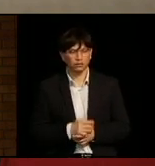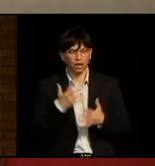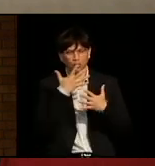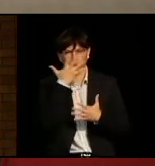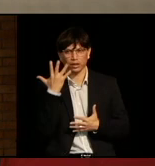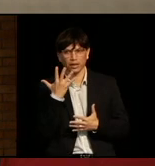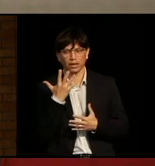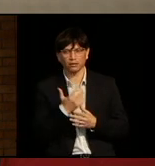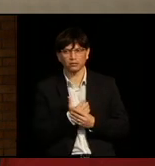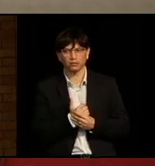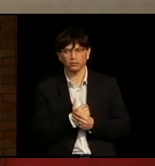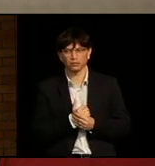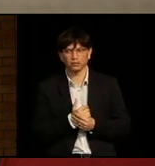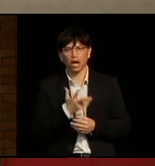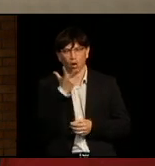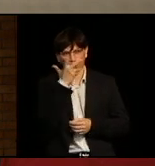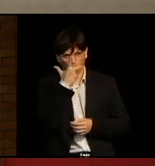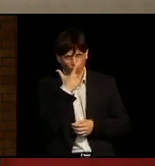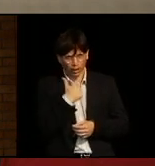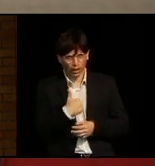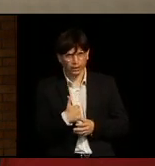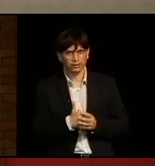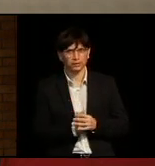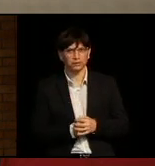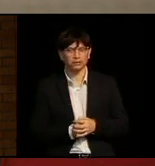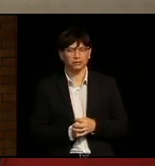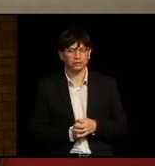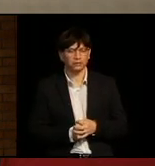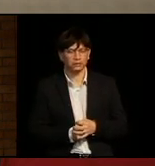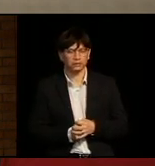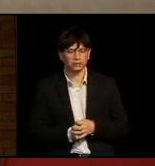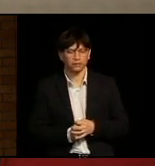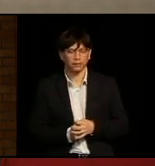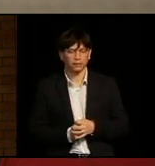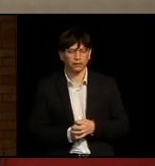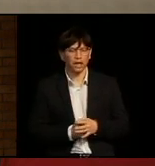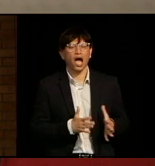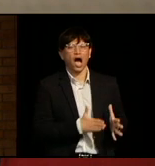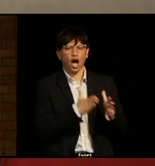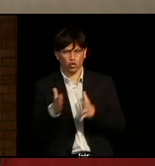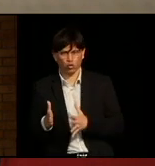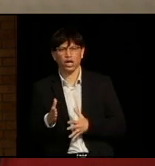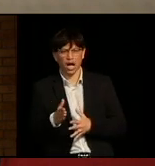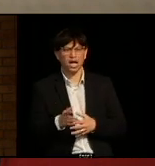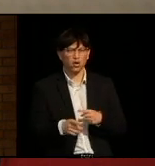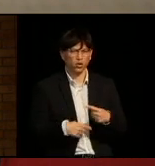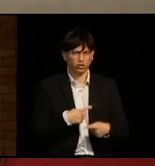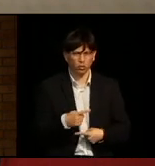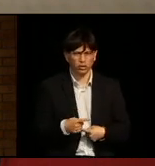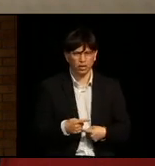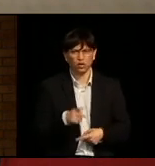specifico e vorrei come dire favorire questo passaggio quando